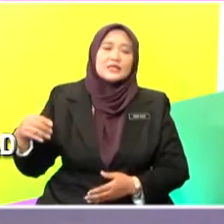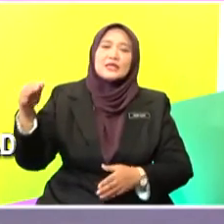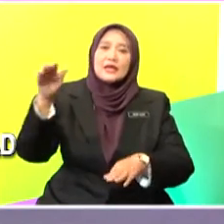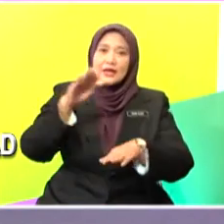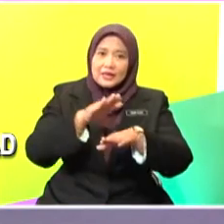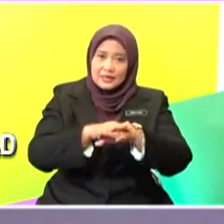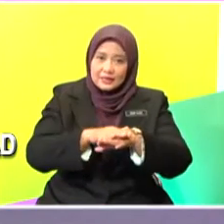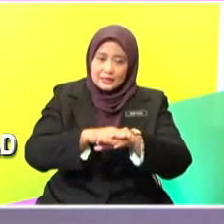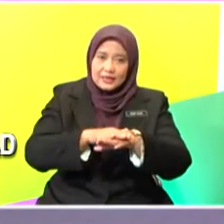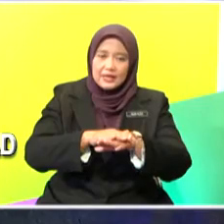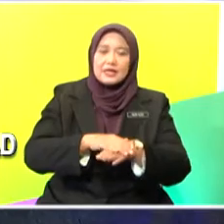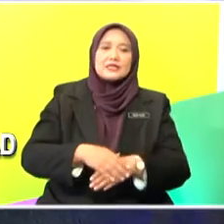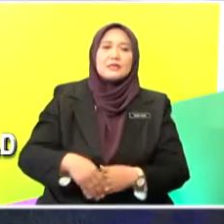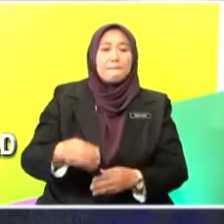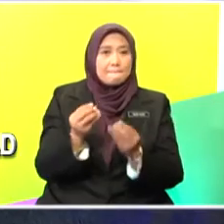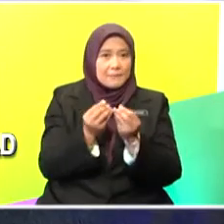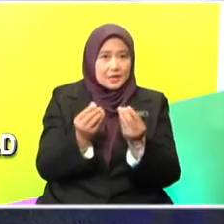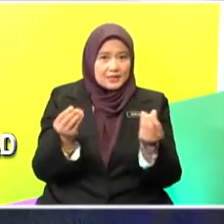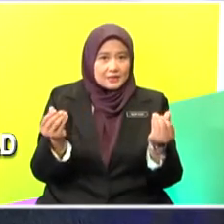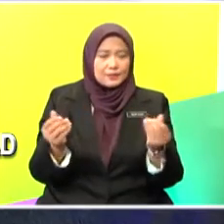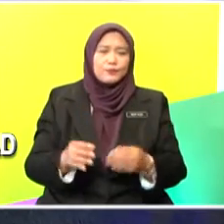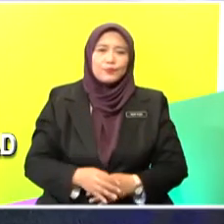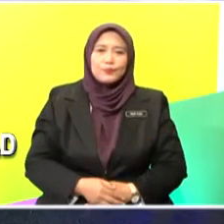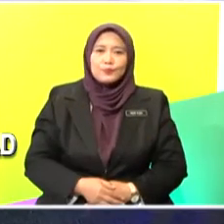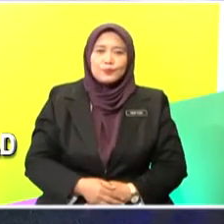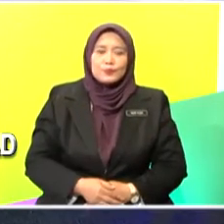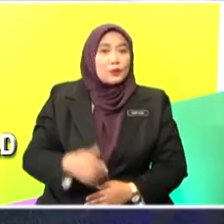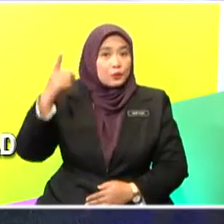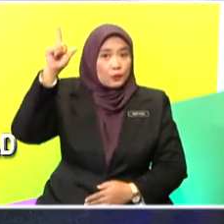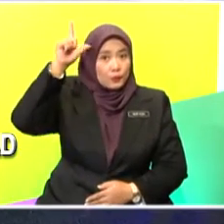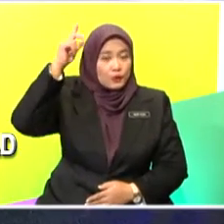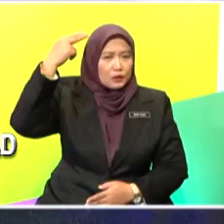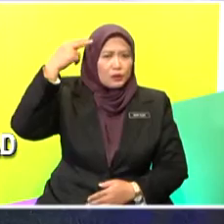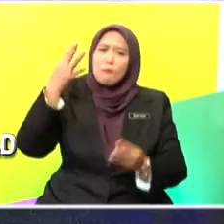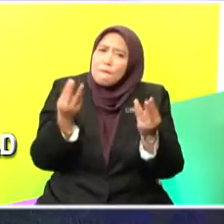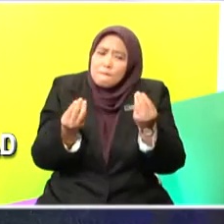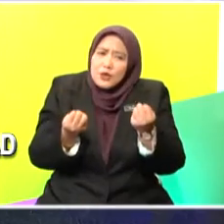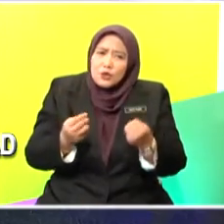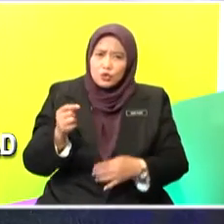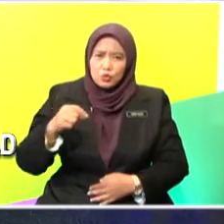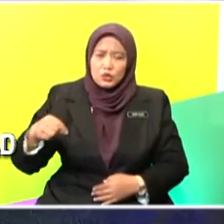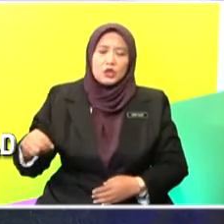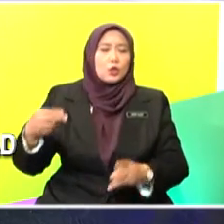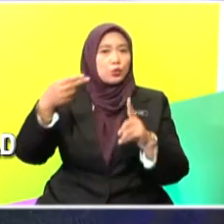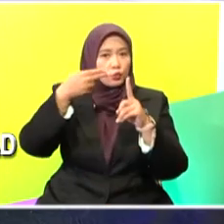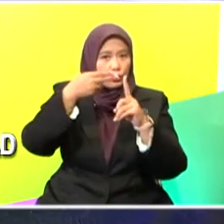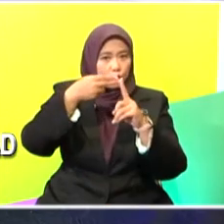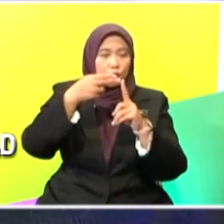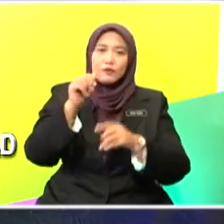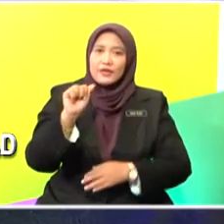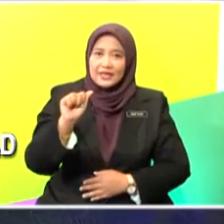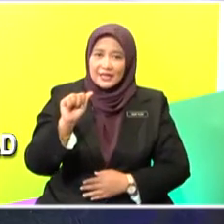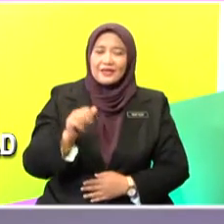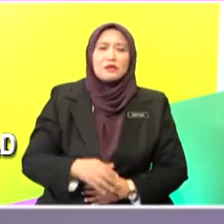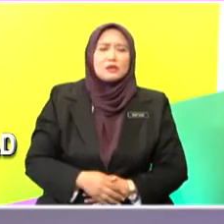tulis apa? Baik, saya kalau boleh nak tulis huruf A lah cikgu. Okey, Hakim nak belajar tulis huruf A. Sebelum